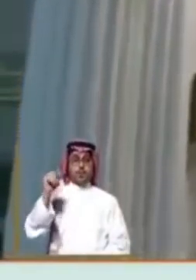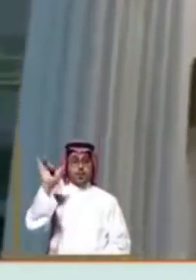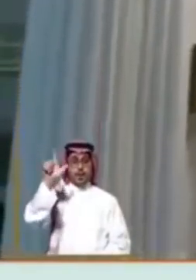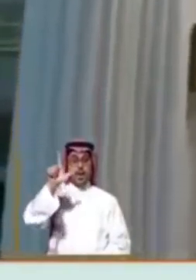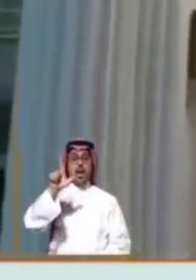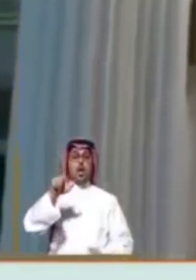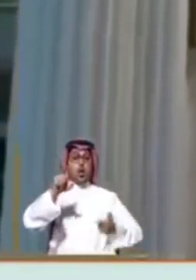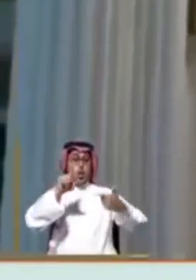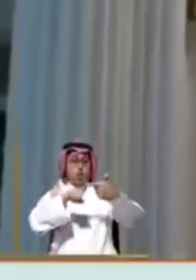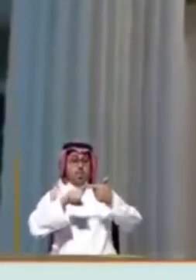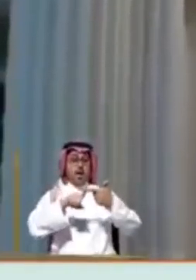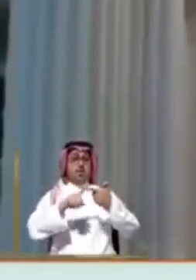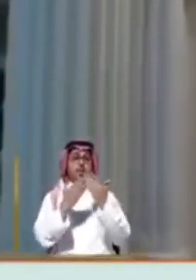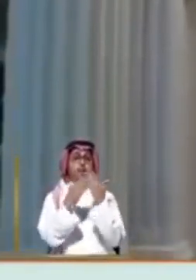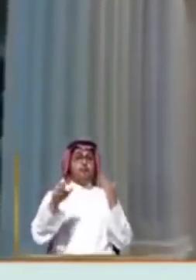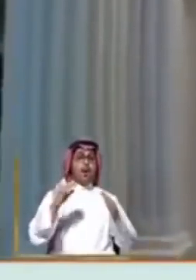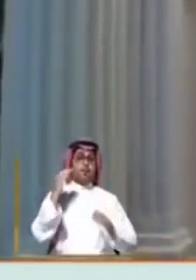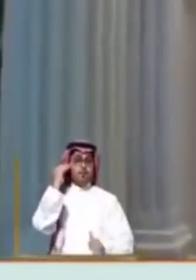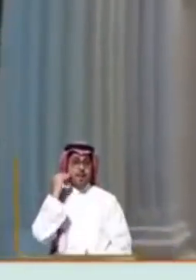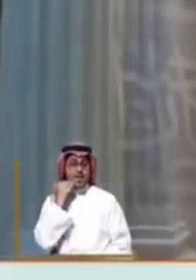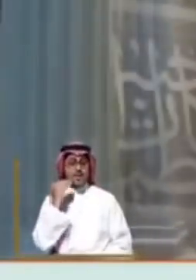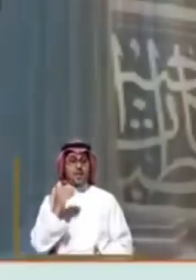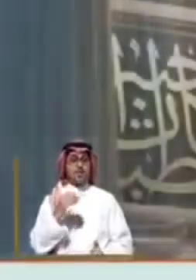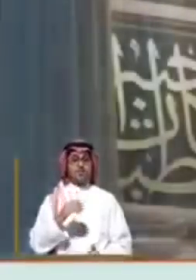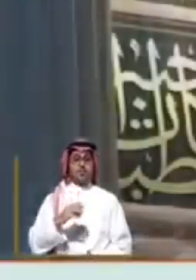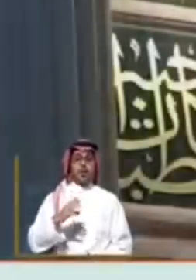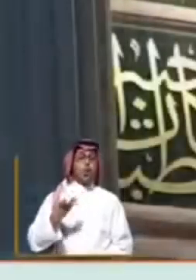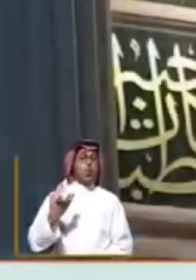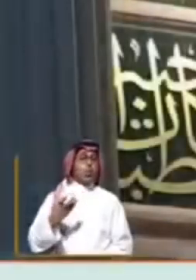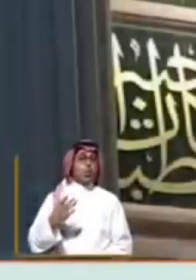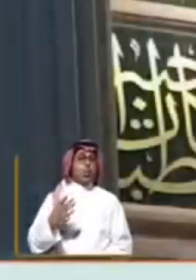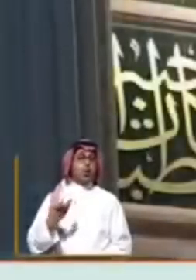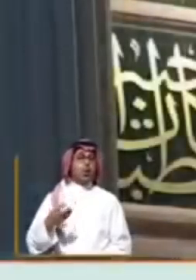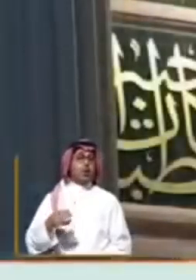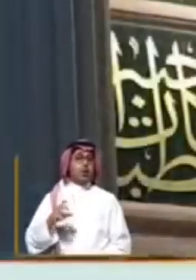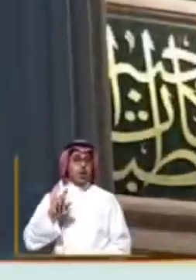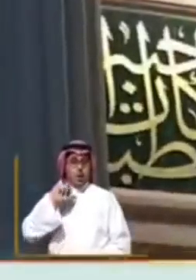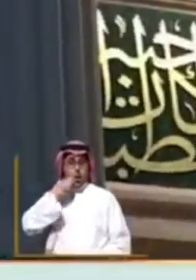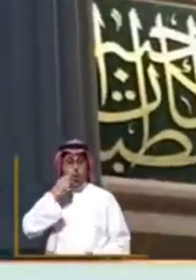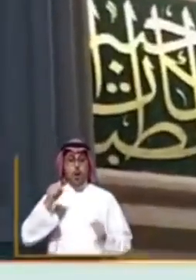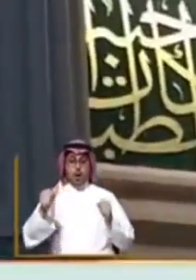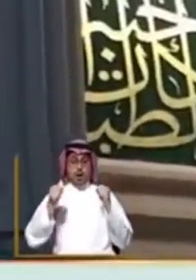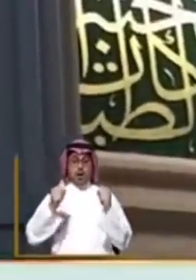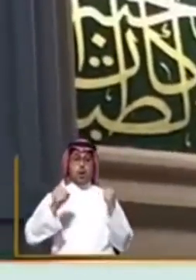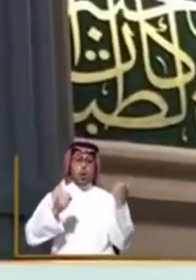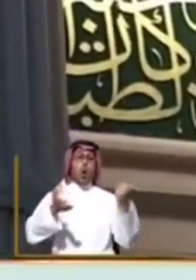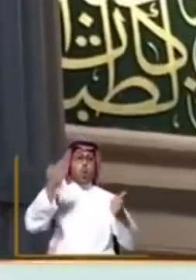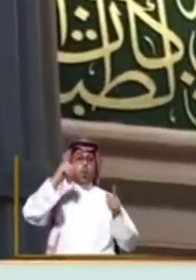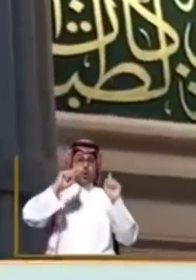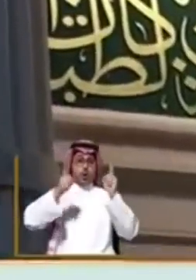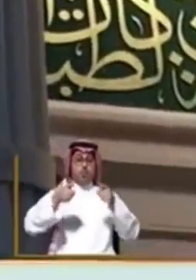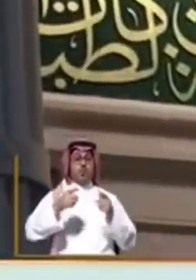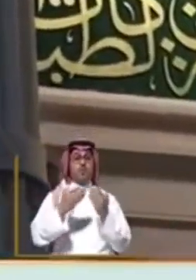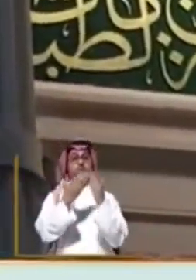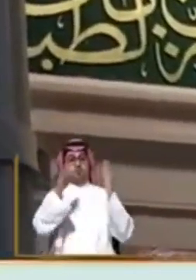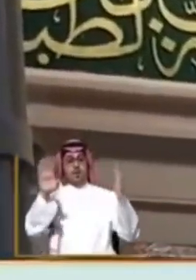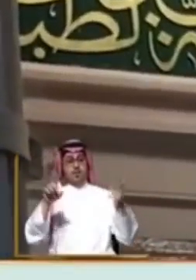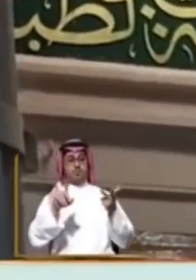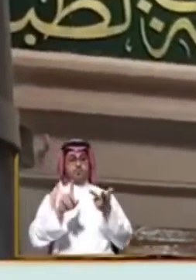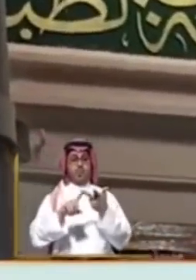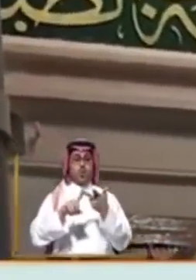باب فتح في عهد الخليفة عمر بن الخطاب خصيصا لدخول النساء إلى المسجد،